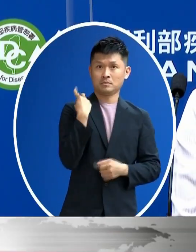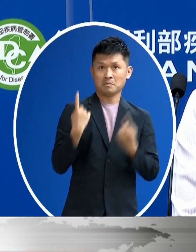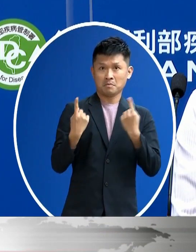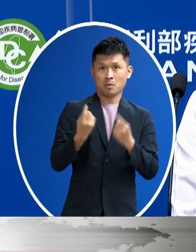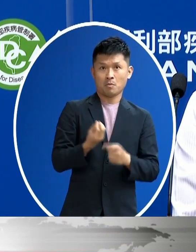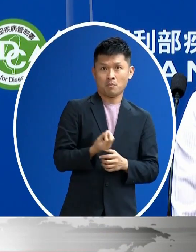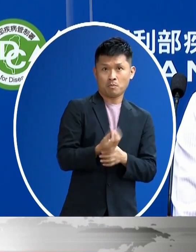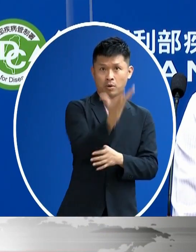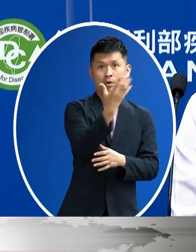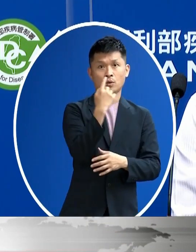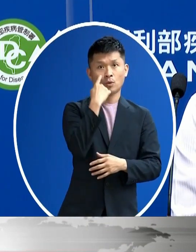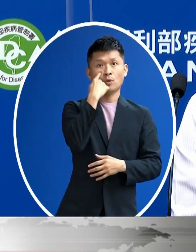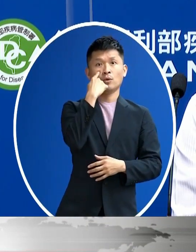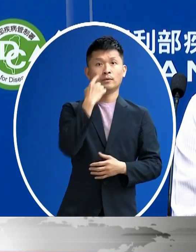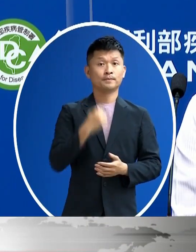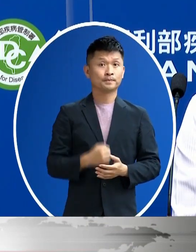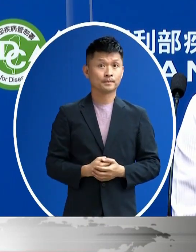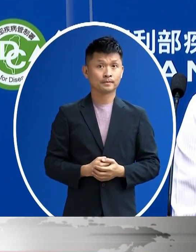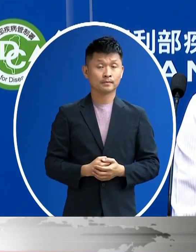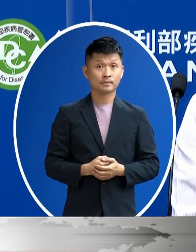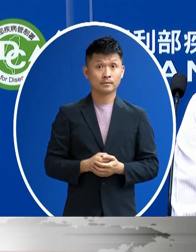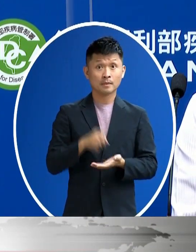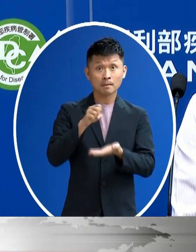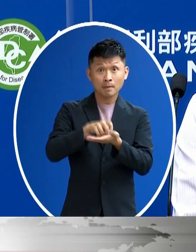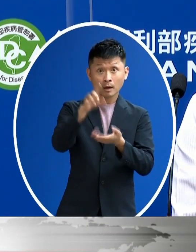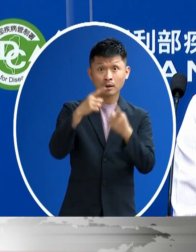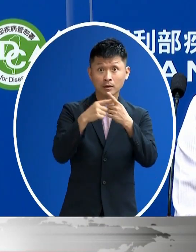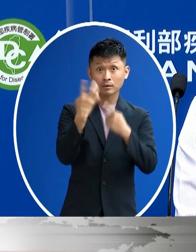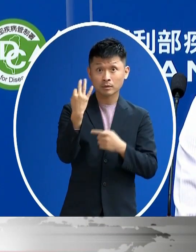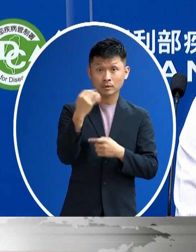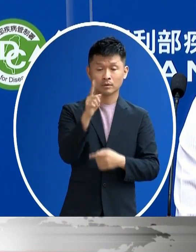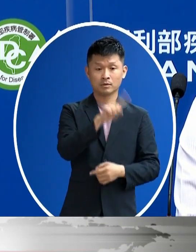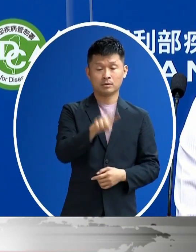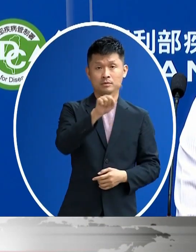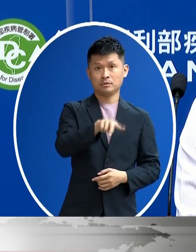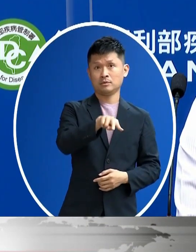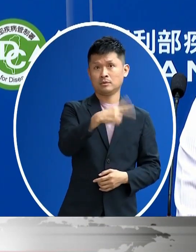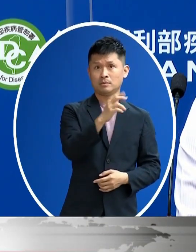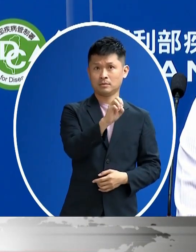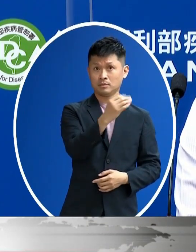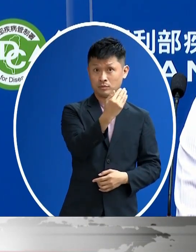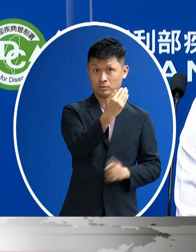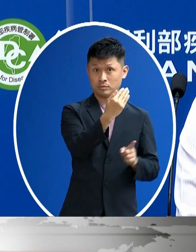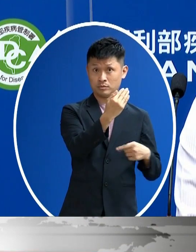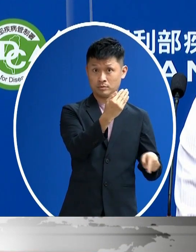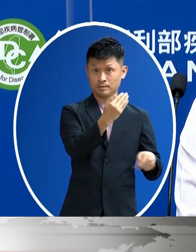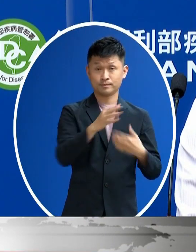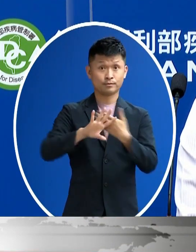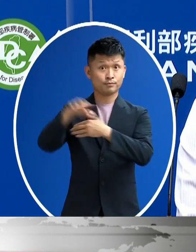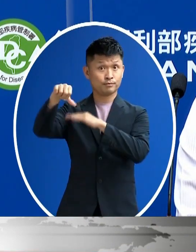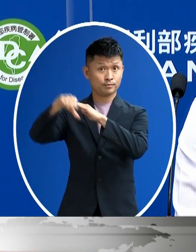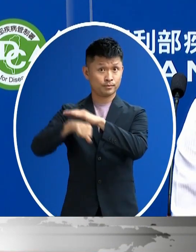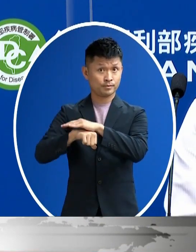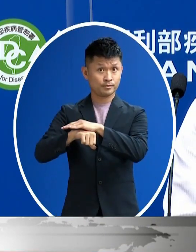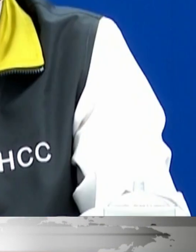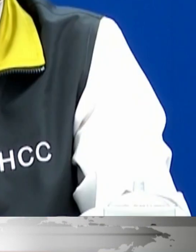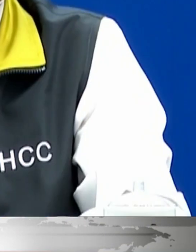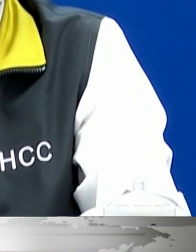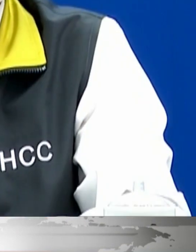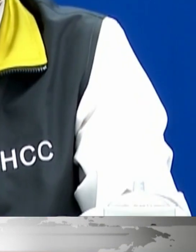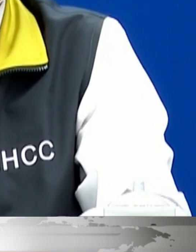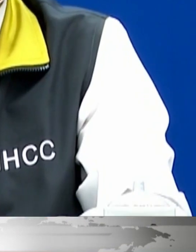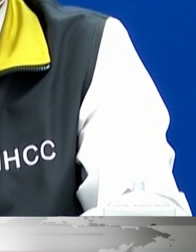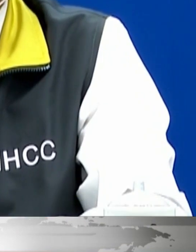多，现在这个报告出来的是1209人。 The local daily COVID tally broke